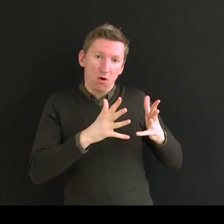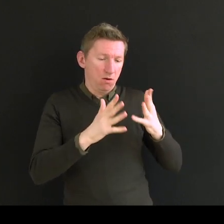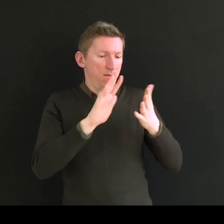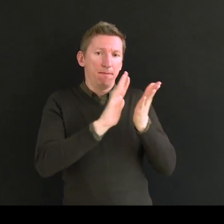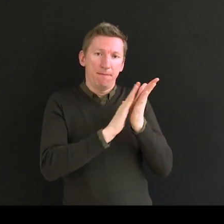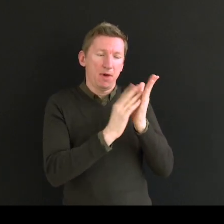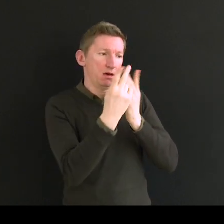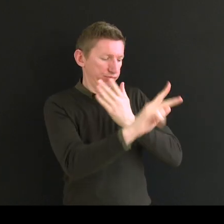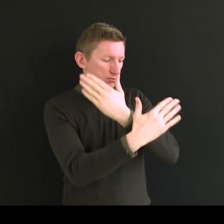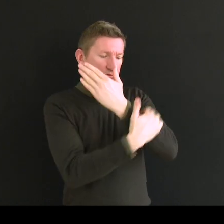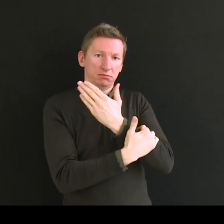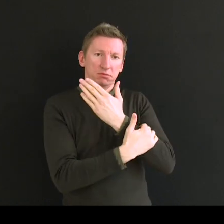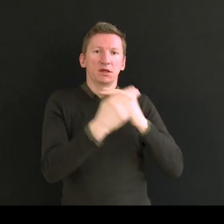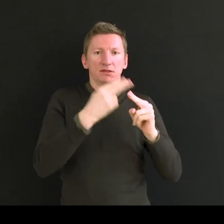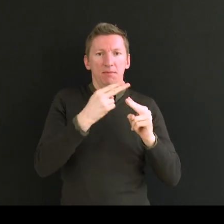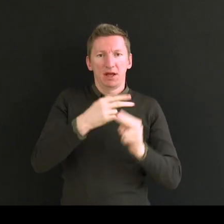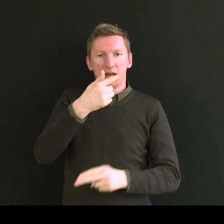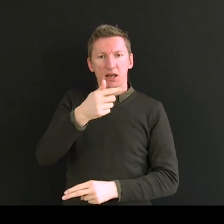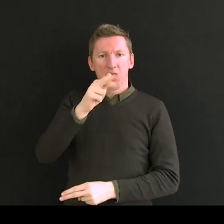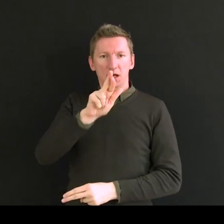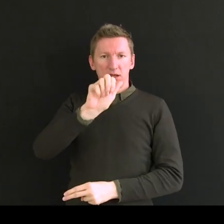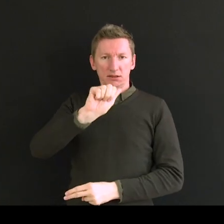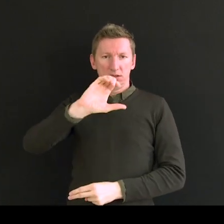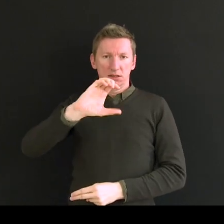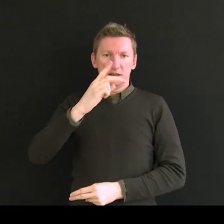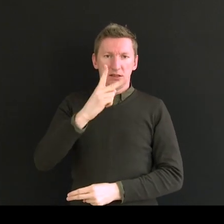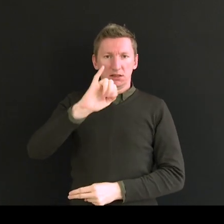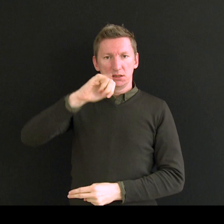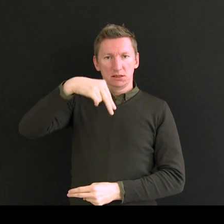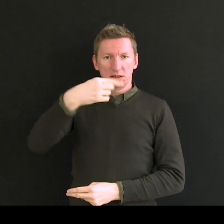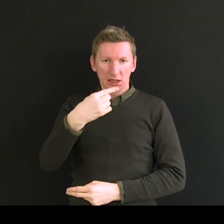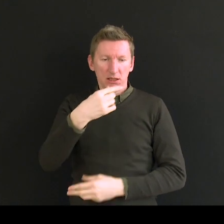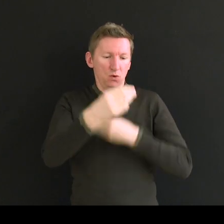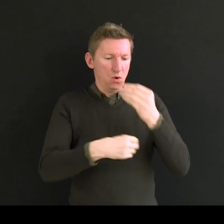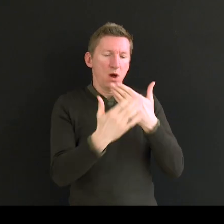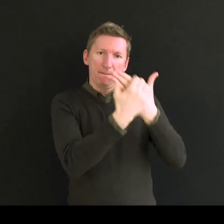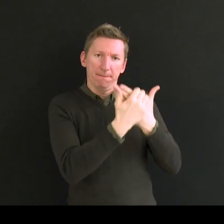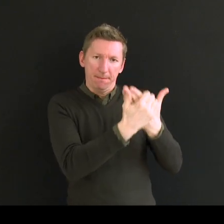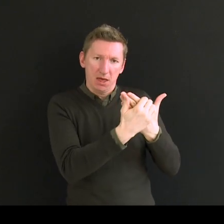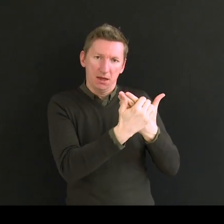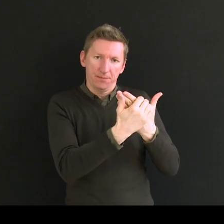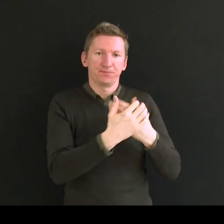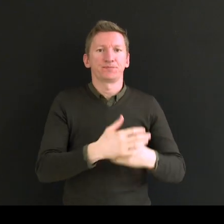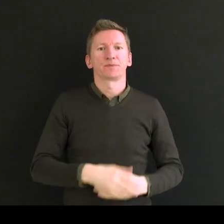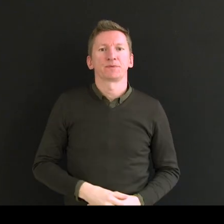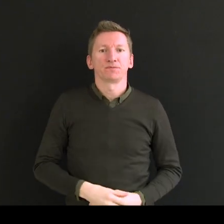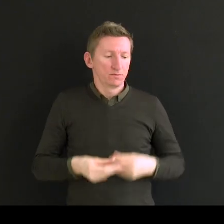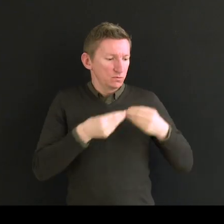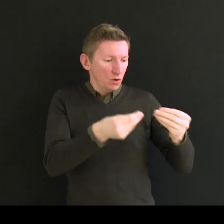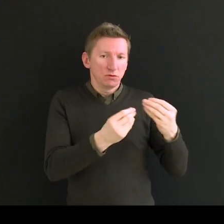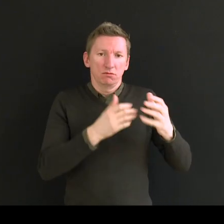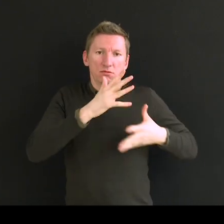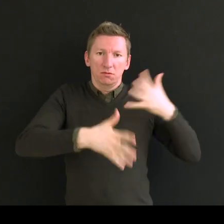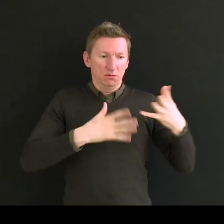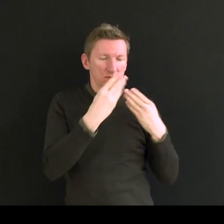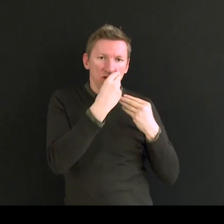soit sur votre avant-bras, ce qu'on appelle tracking, soit sur votre main. Elle peut ainsi sentir vos mouvements et les gestes de